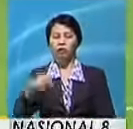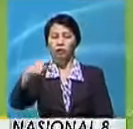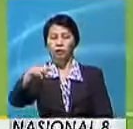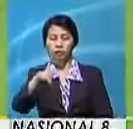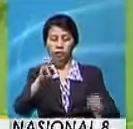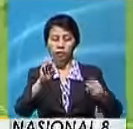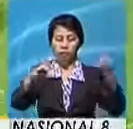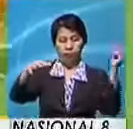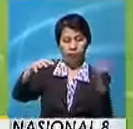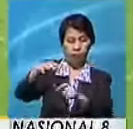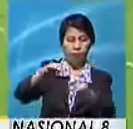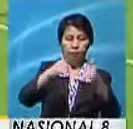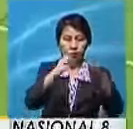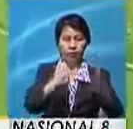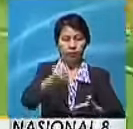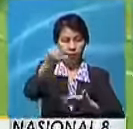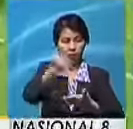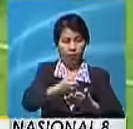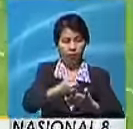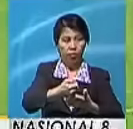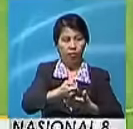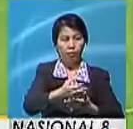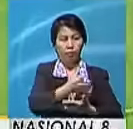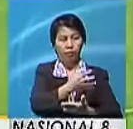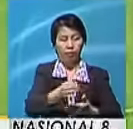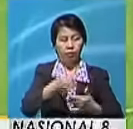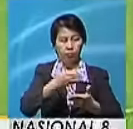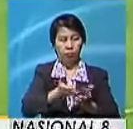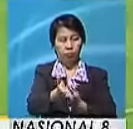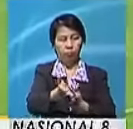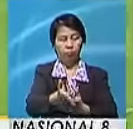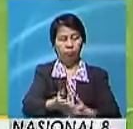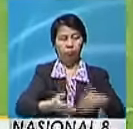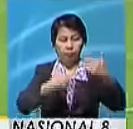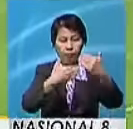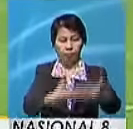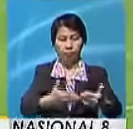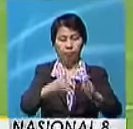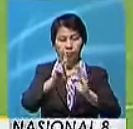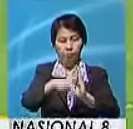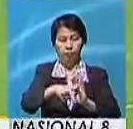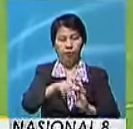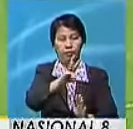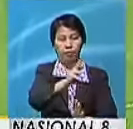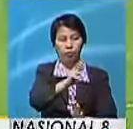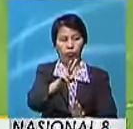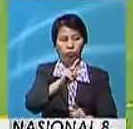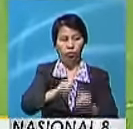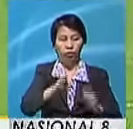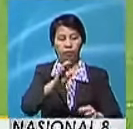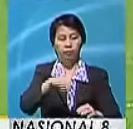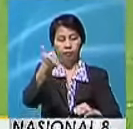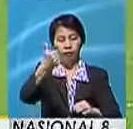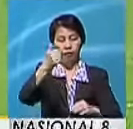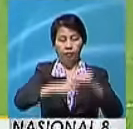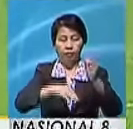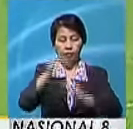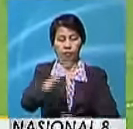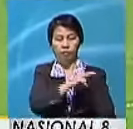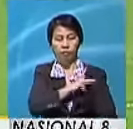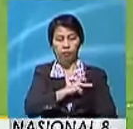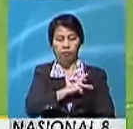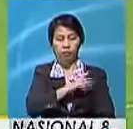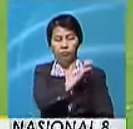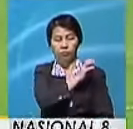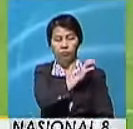gol menerusi pemain importnya. Gabriel Miguel Guerra menerusi sepakan penalti minit ke-62. Walaupun menang selesa, ketua jurulatih Pulau